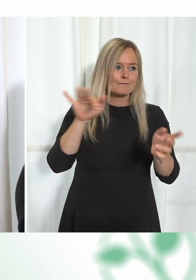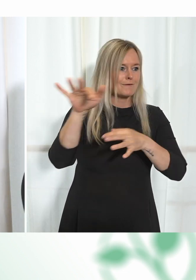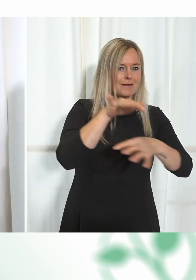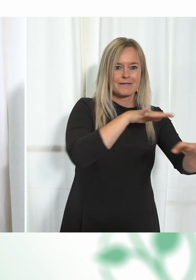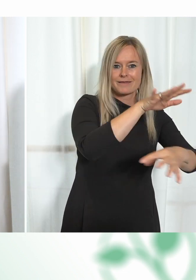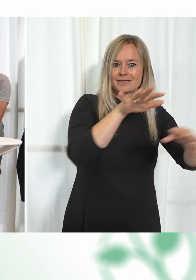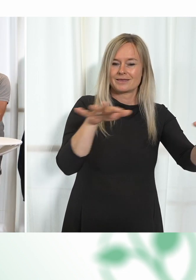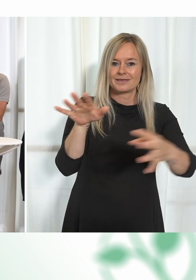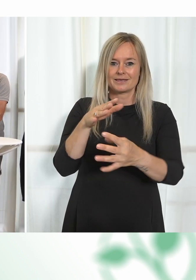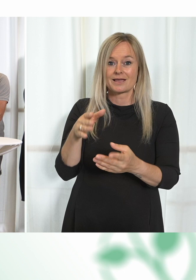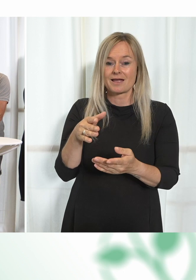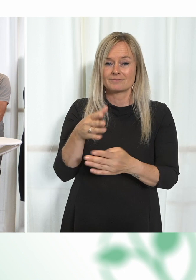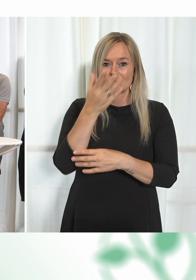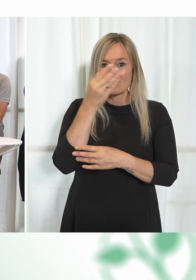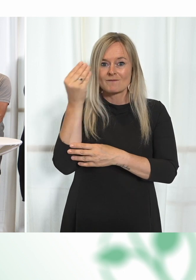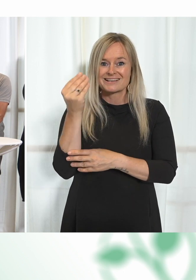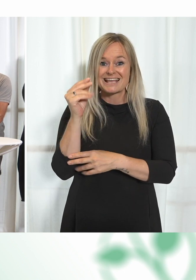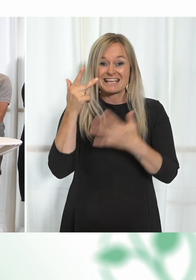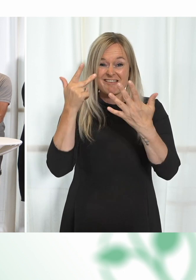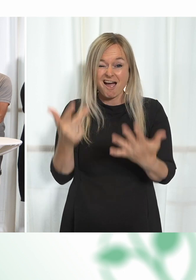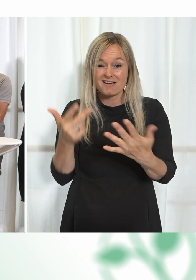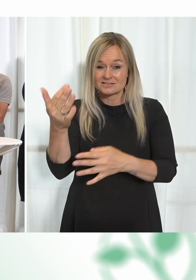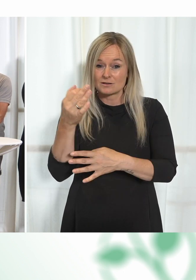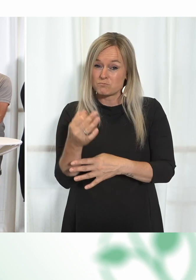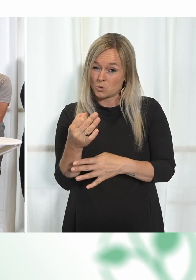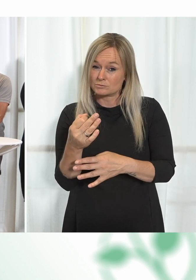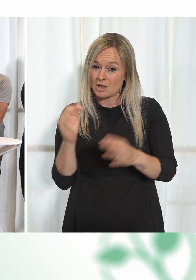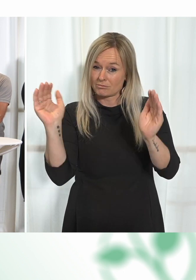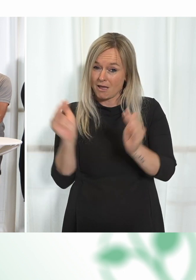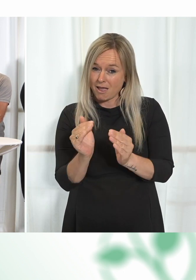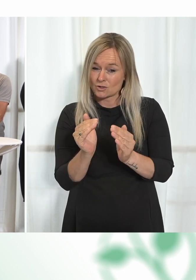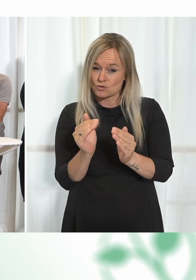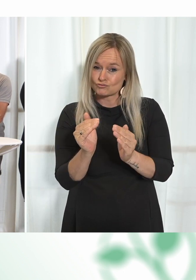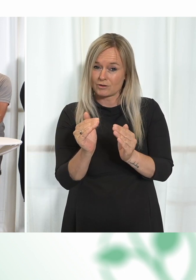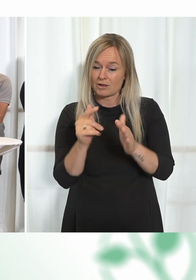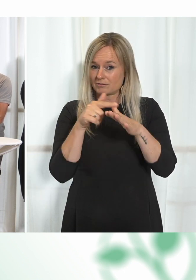Peter 80% eingeschränkt ist, also behindert ist und